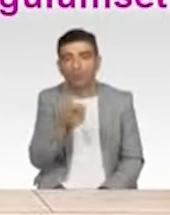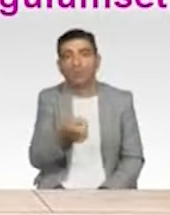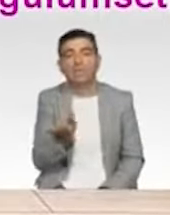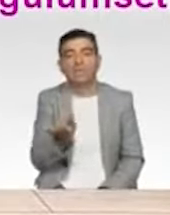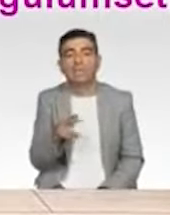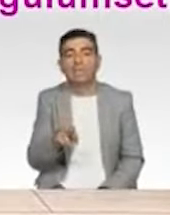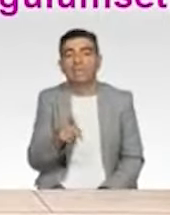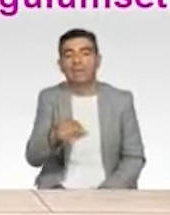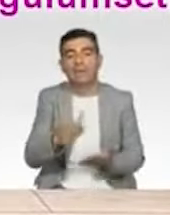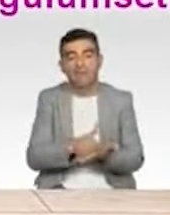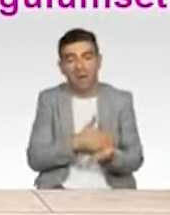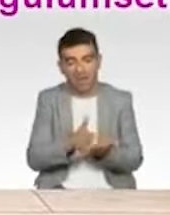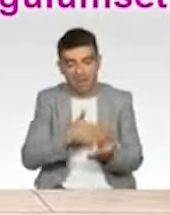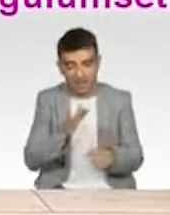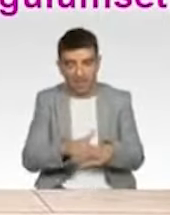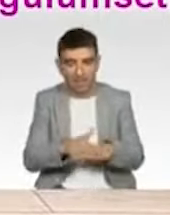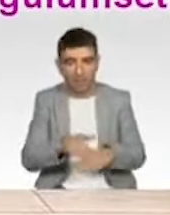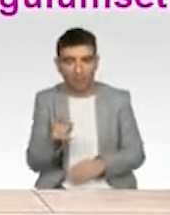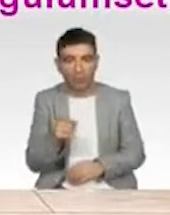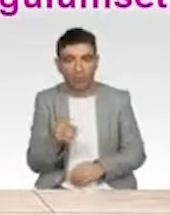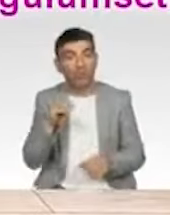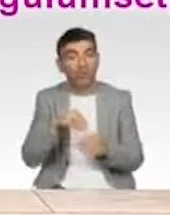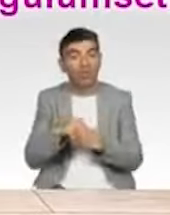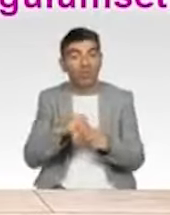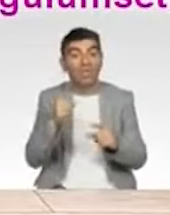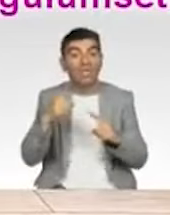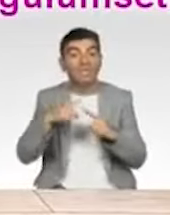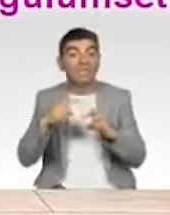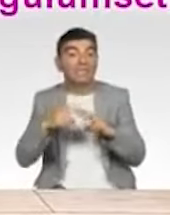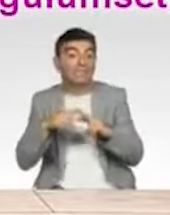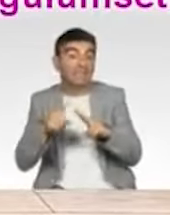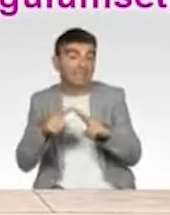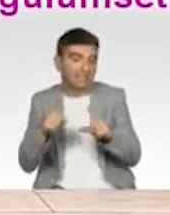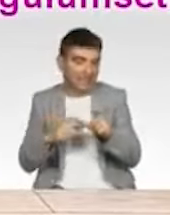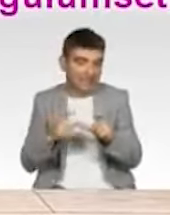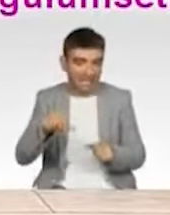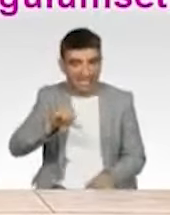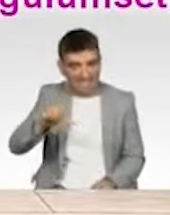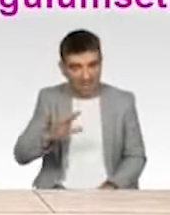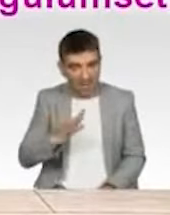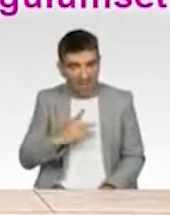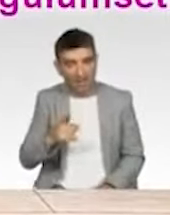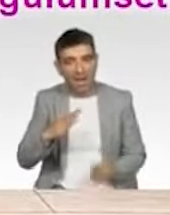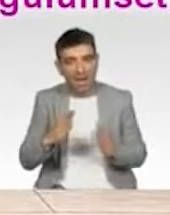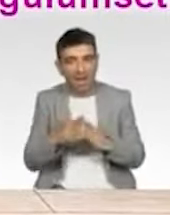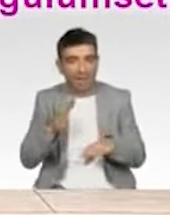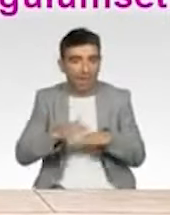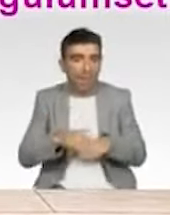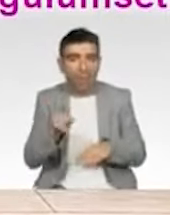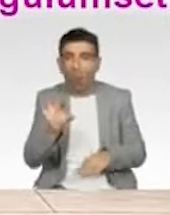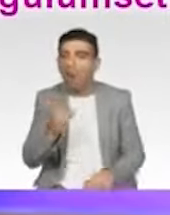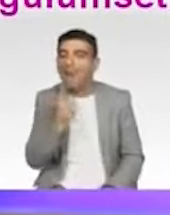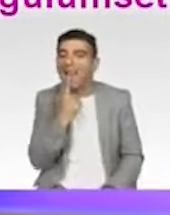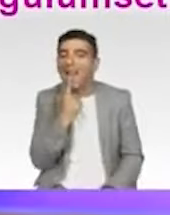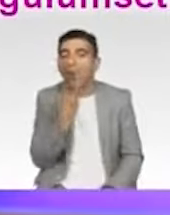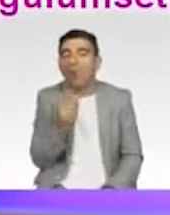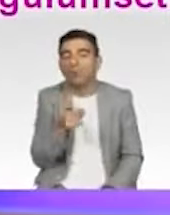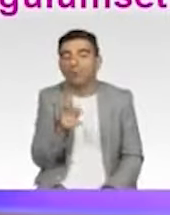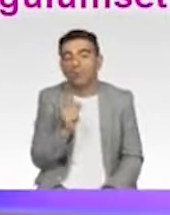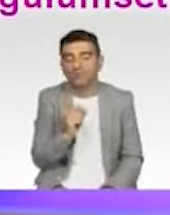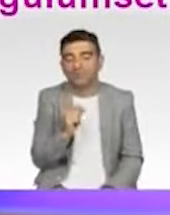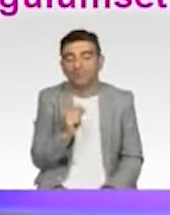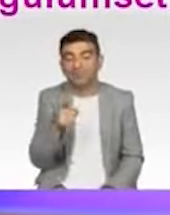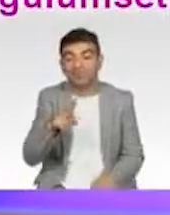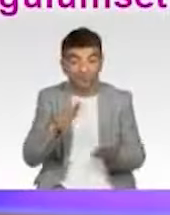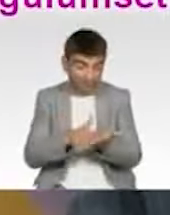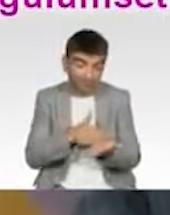poğaçalar margarinle yapılıyor. Onun için lezzetli zaten, evet. Yani, bir içinde trans yağı var, palmiye yağı var değil mi? Onun için lezzetli oluyor zaten. Evde yaptıklarımız o kadar lezzetli olmuyor. Neden? Olmaz. O